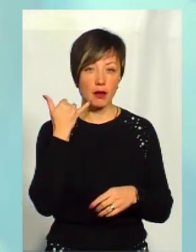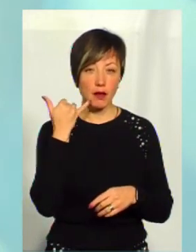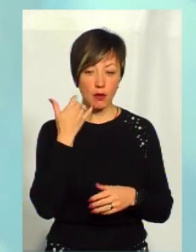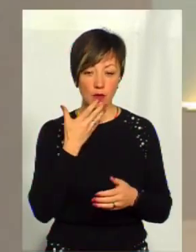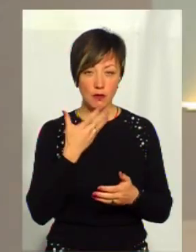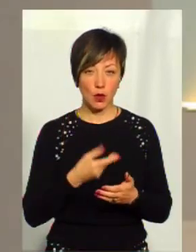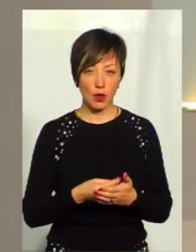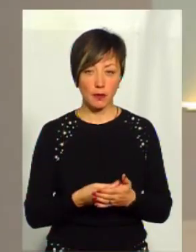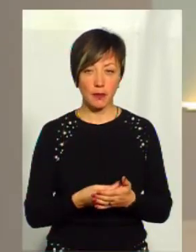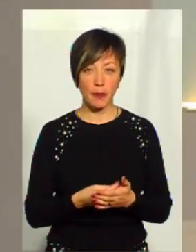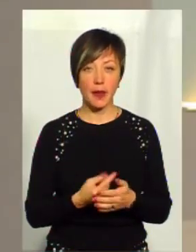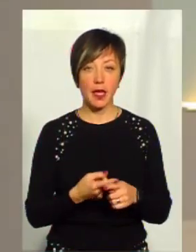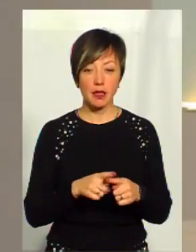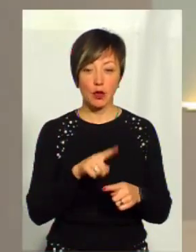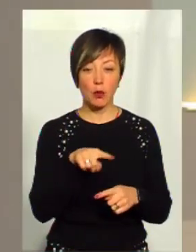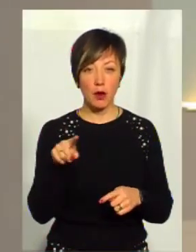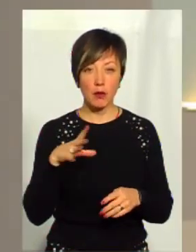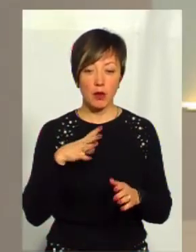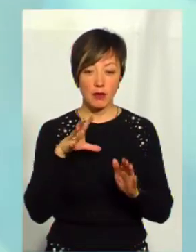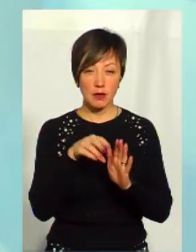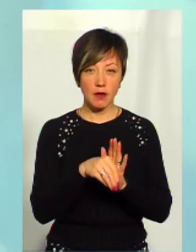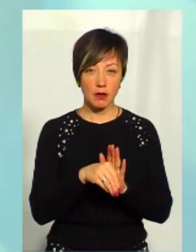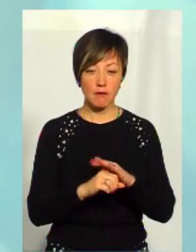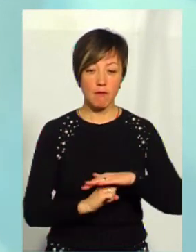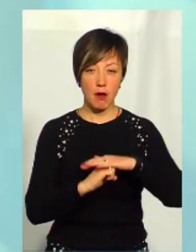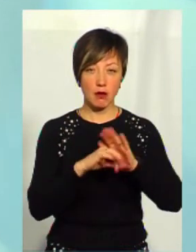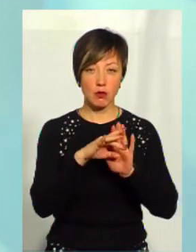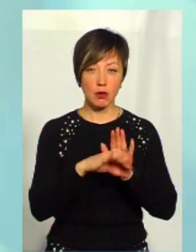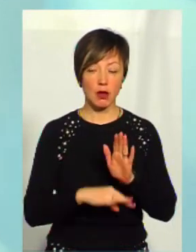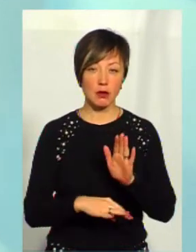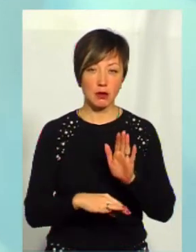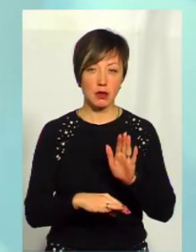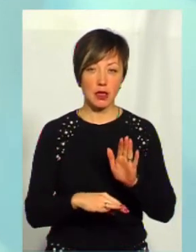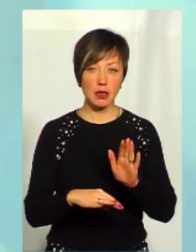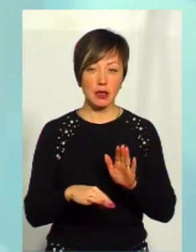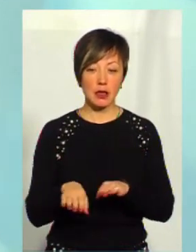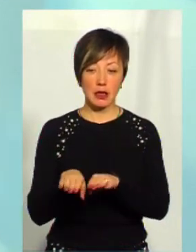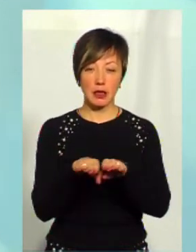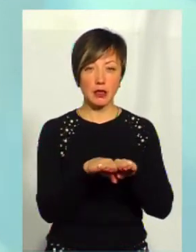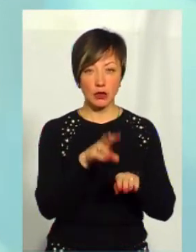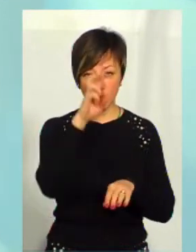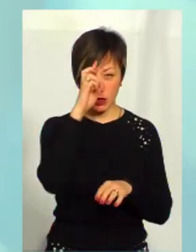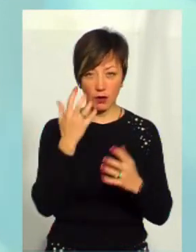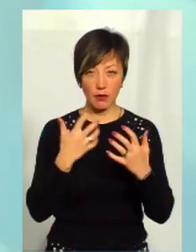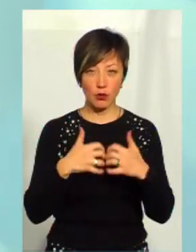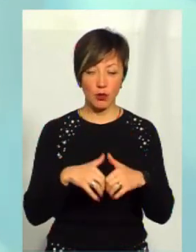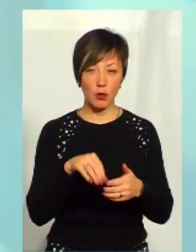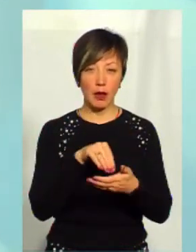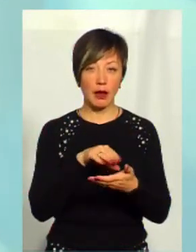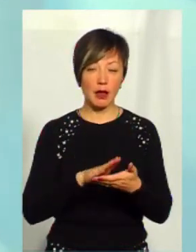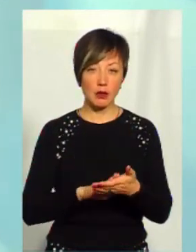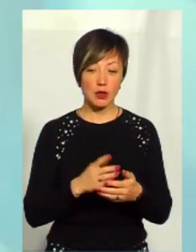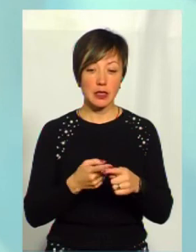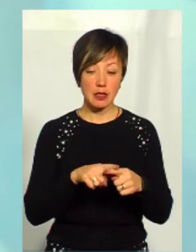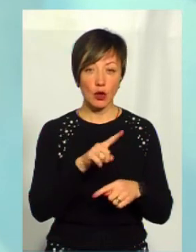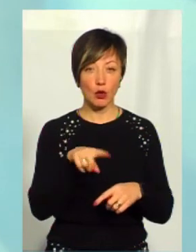телефонів. І які ці номера були заведені, скажімо так, в базу даних Єдиного державного автоматизованого реєстру. І потім